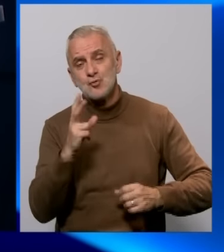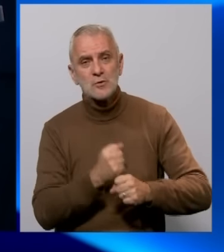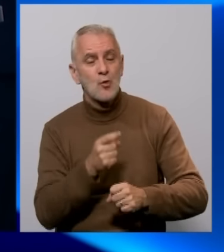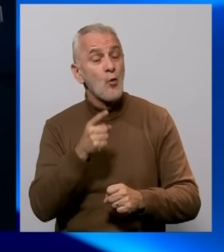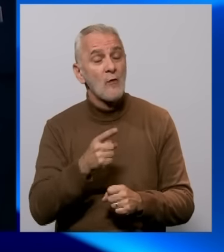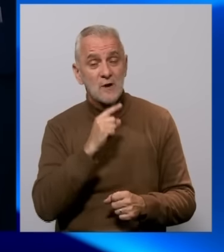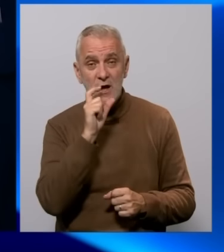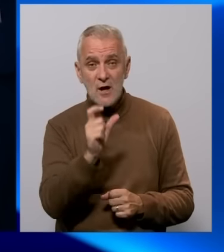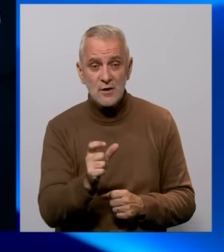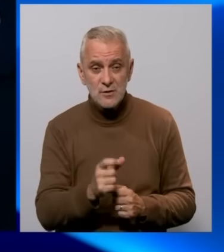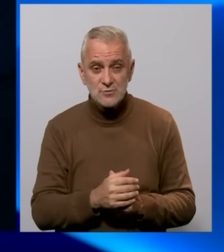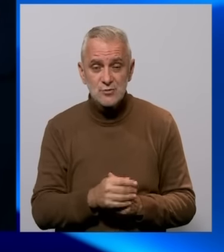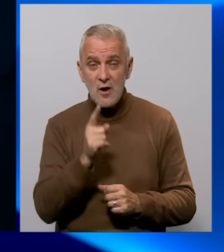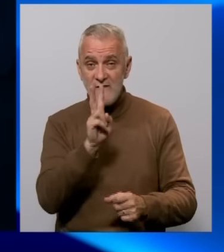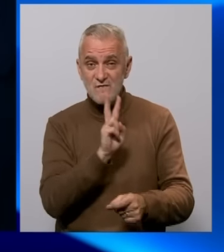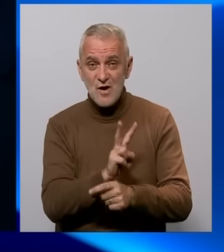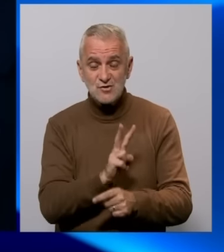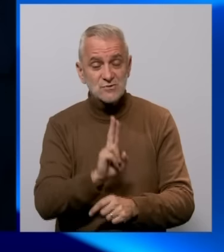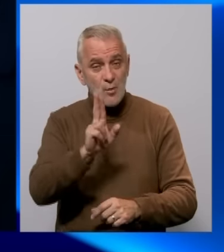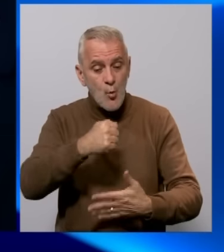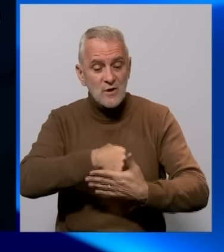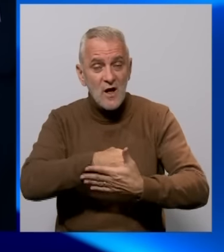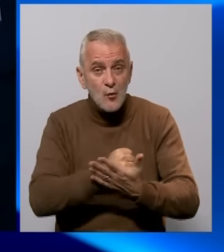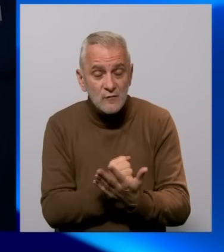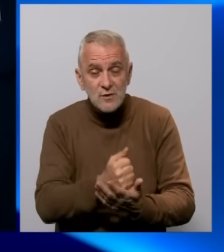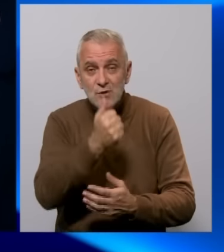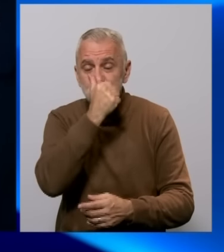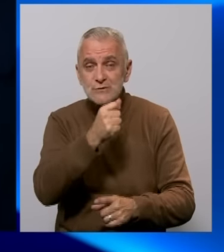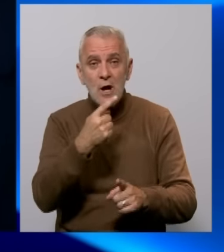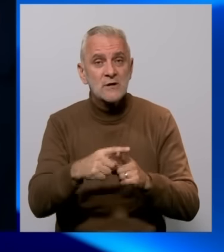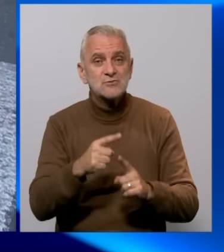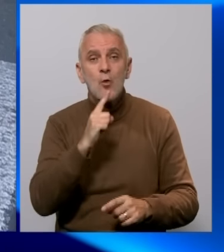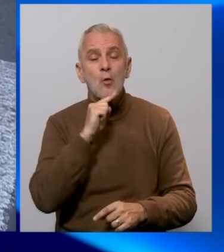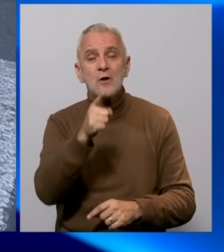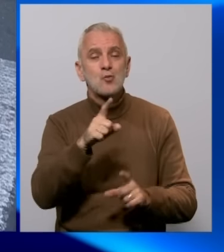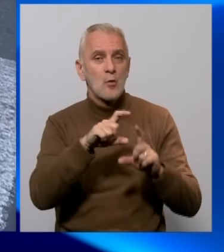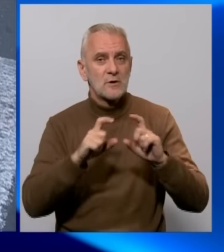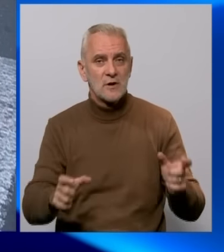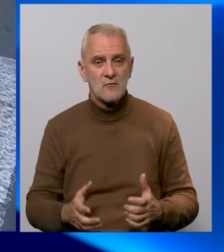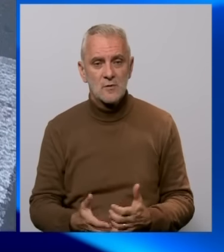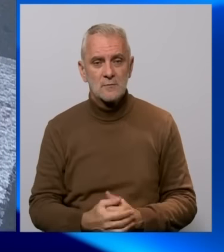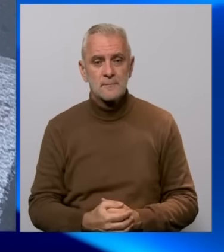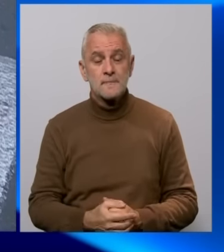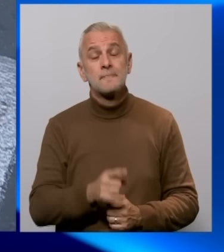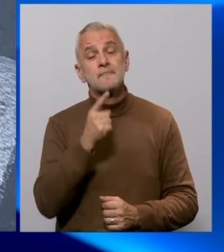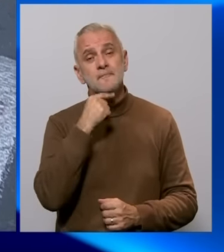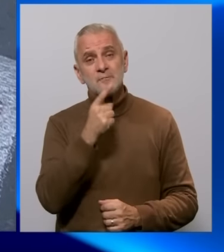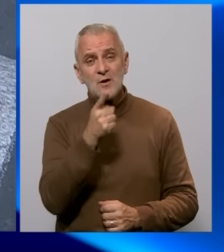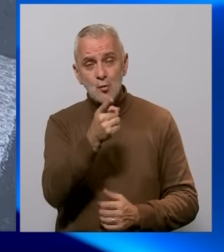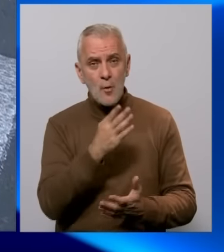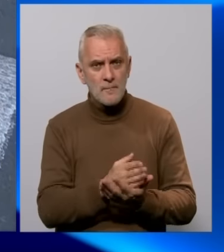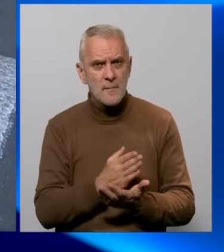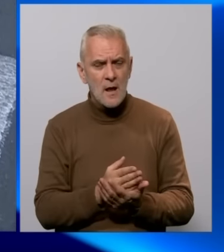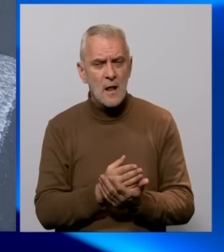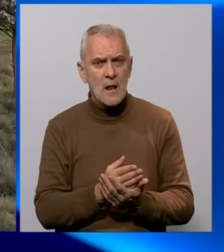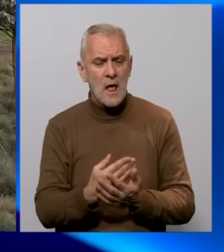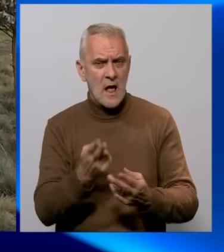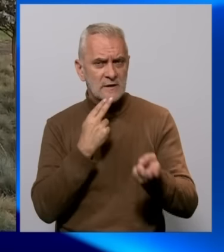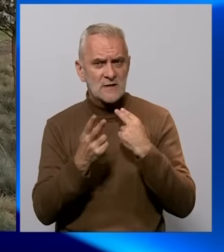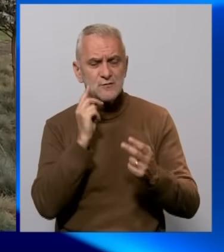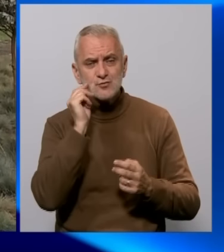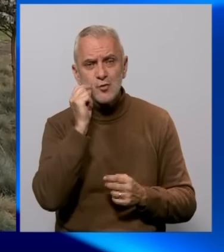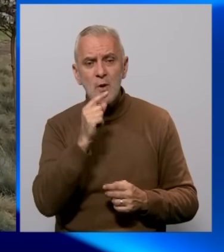Ovdje je reč da veštaci moraju da utvrde šta je uzrok i ko je za to kriv. Upućeni tvrde da su to bili rutinski razgovori s